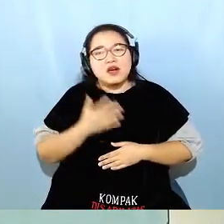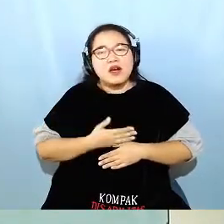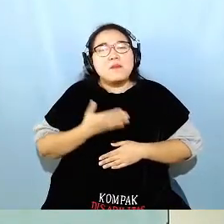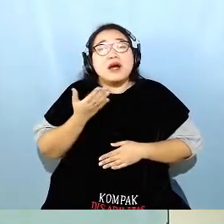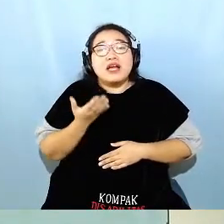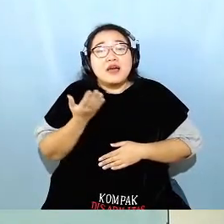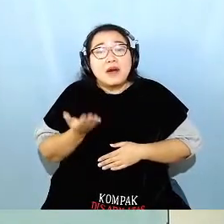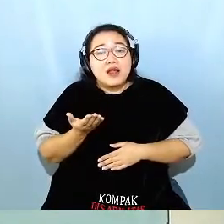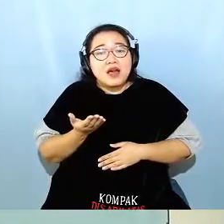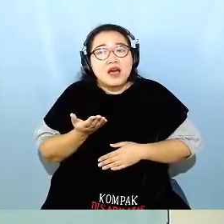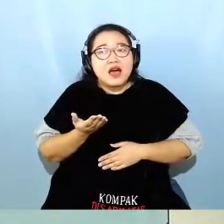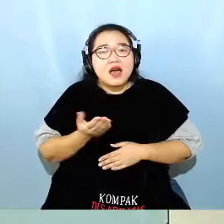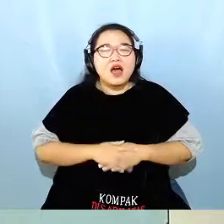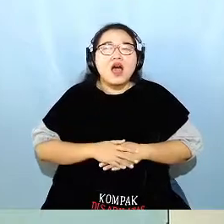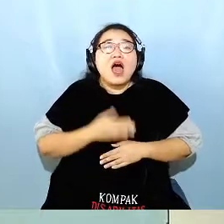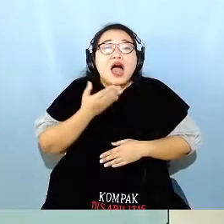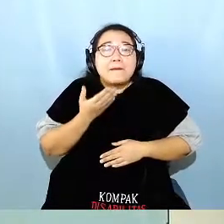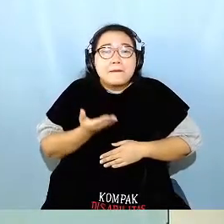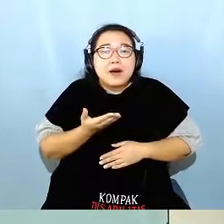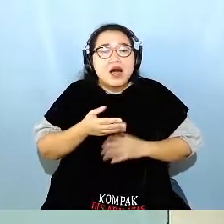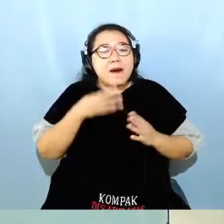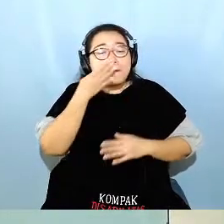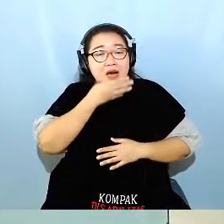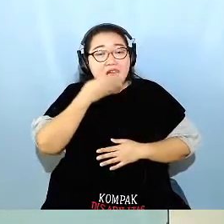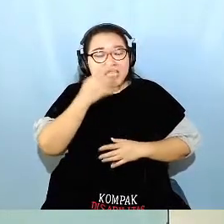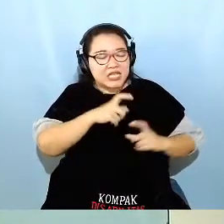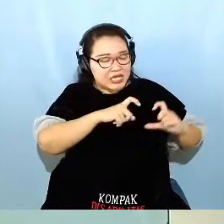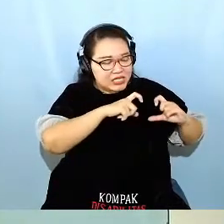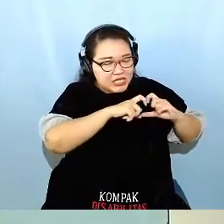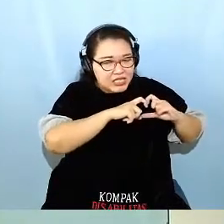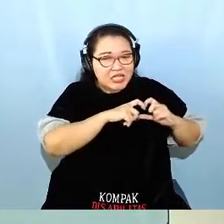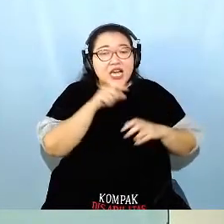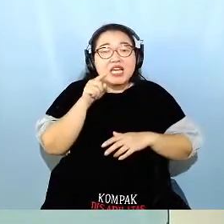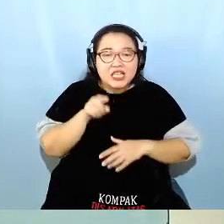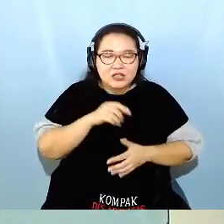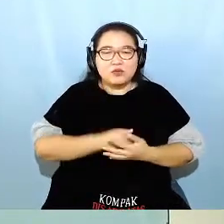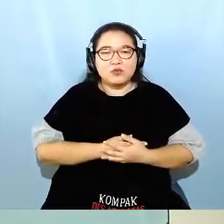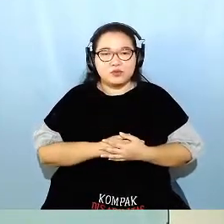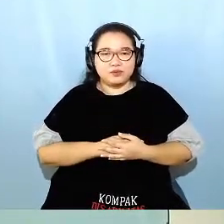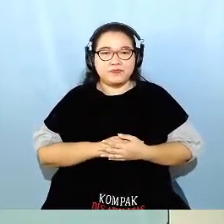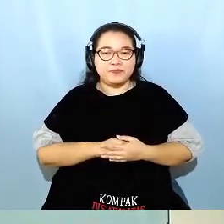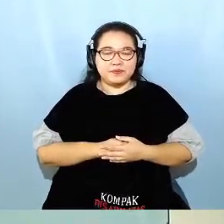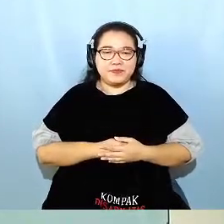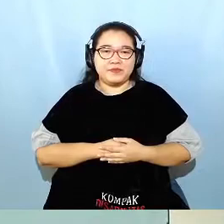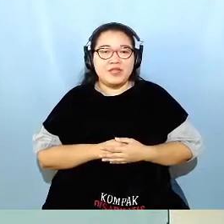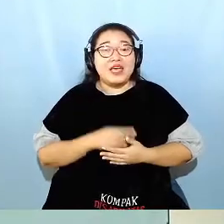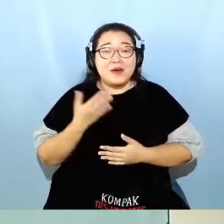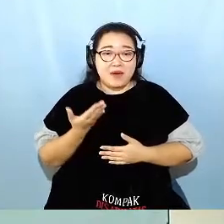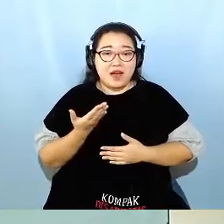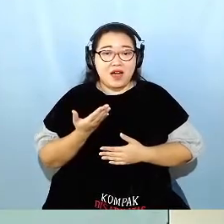saja. Tapi setelah tahu, oh iya Romo, pasangan saya itu paling senang kalau mendapat